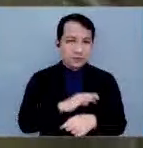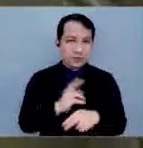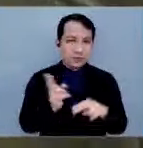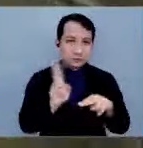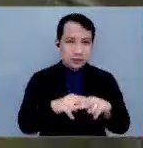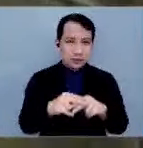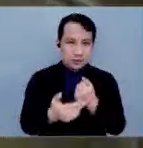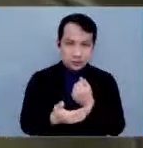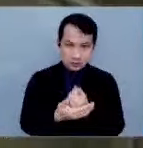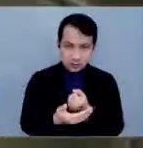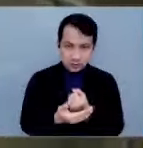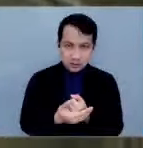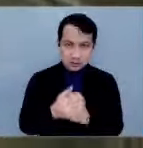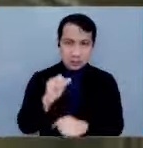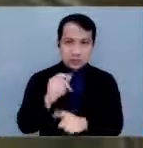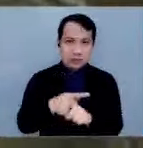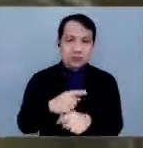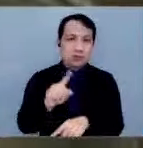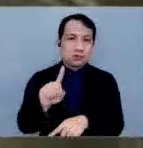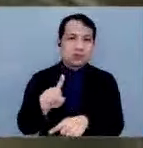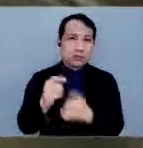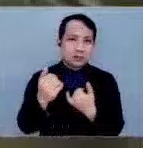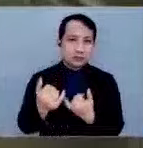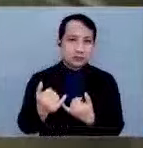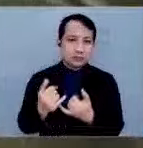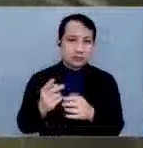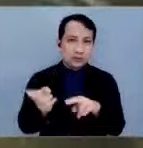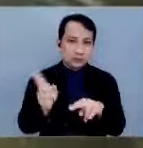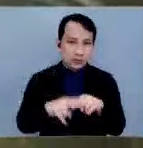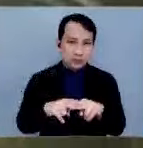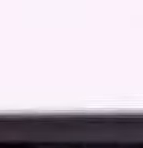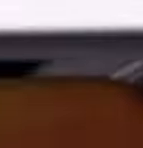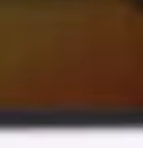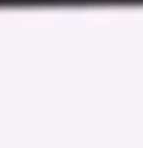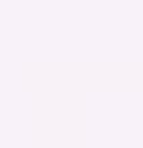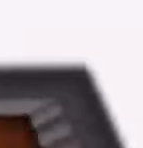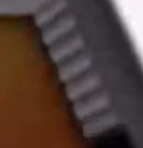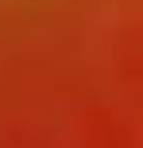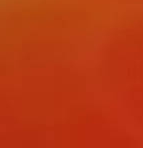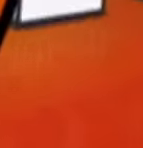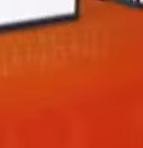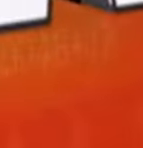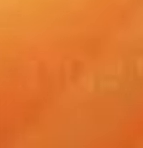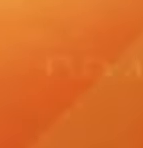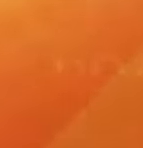Sa April 1, epektibo ang dagdag sahod.